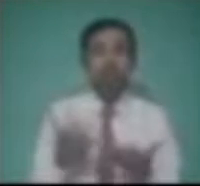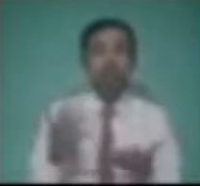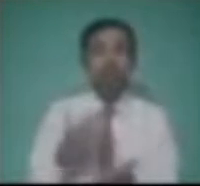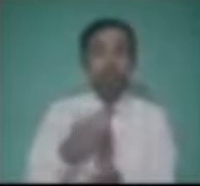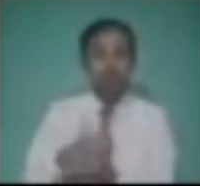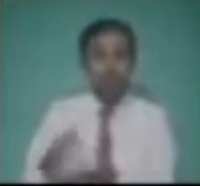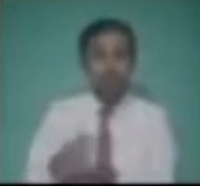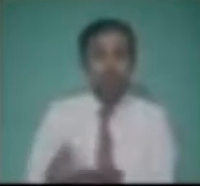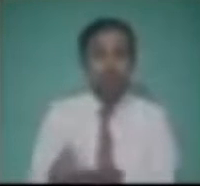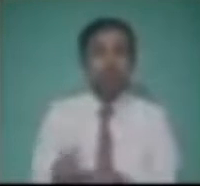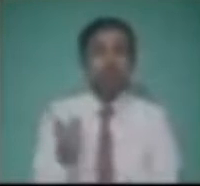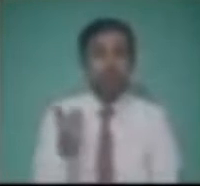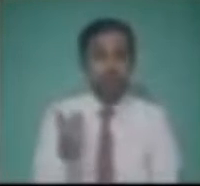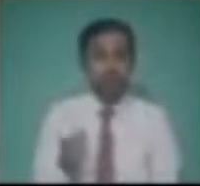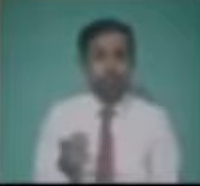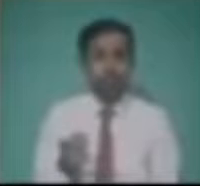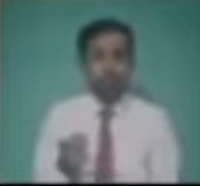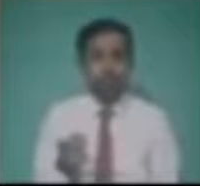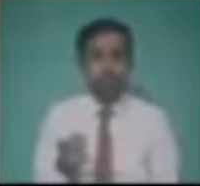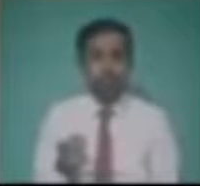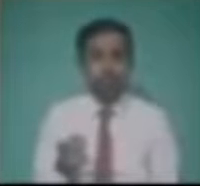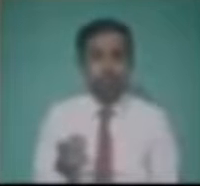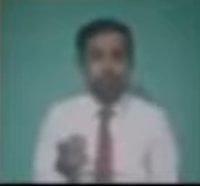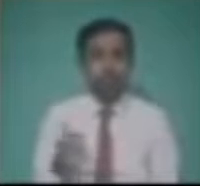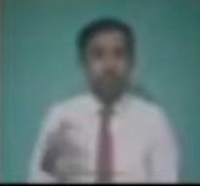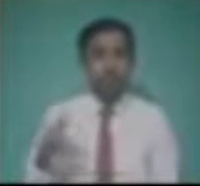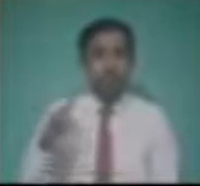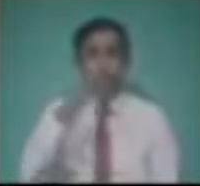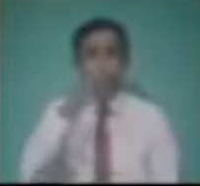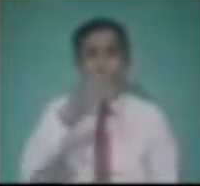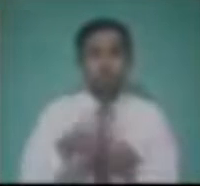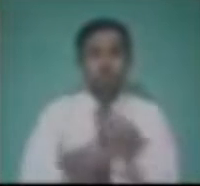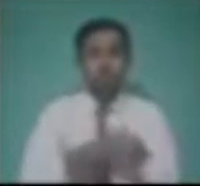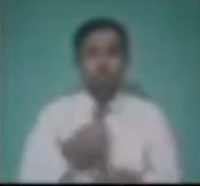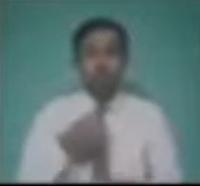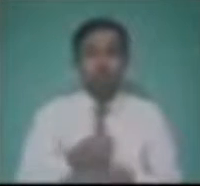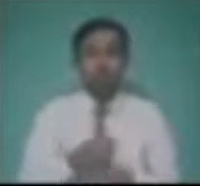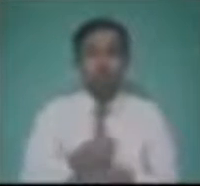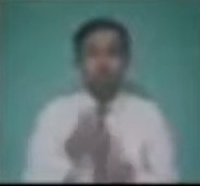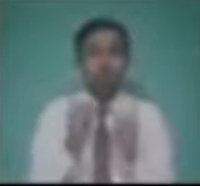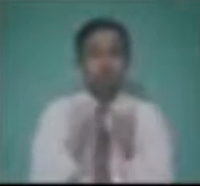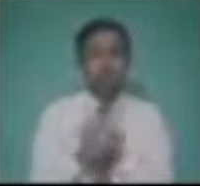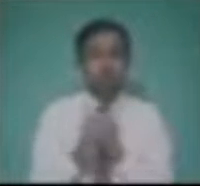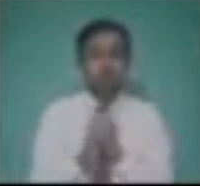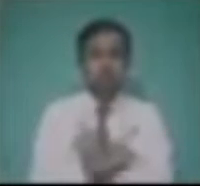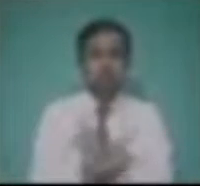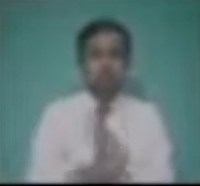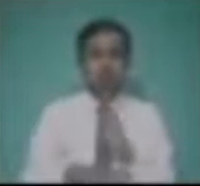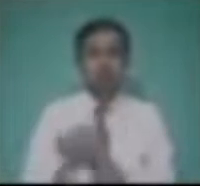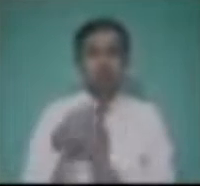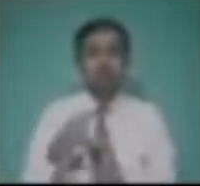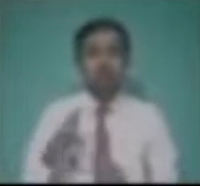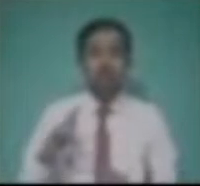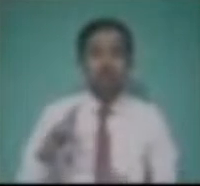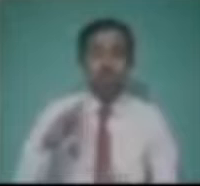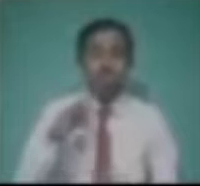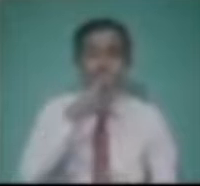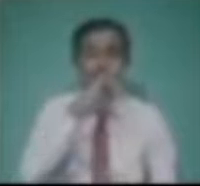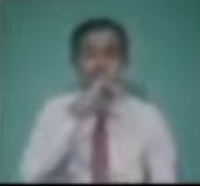wetcha aayathanaya. Me guwan sewaya rajayan maaru unath Sri Lankan guwan